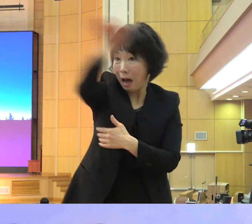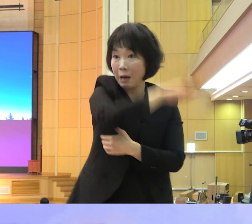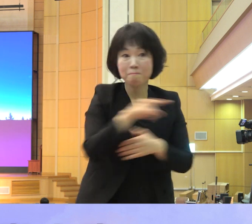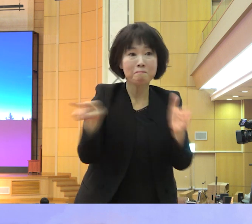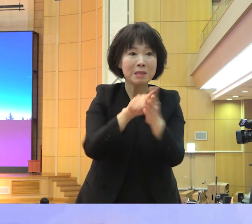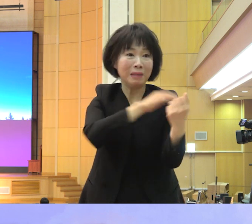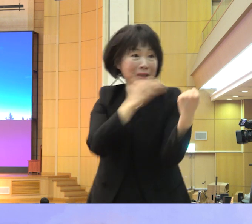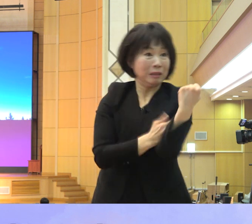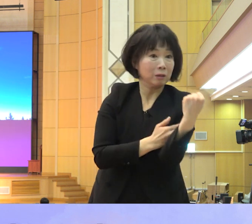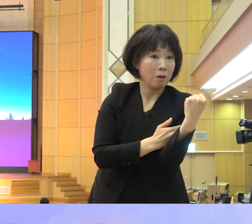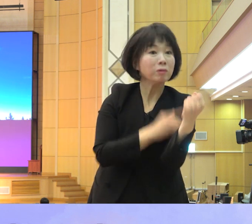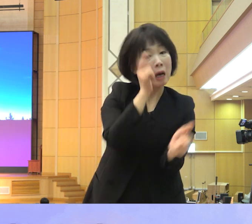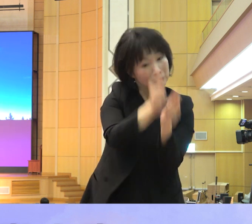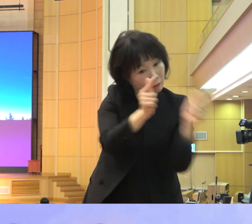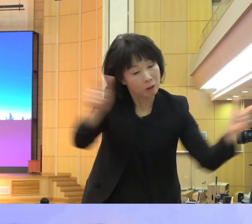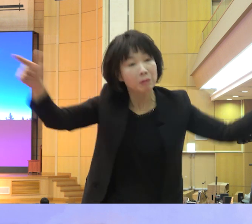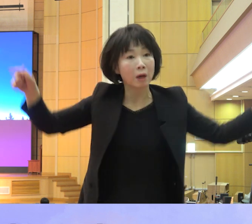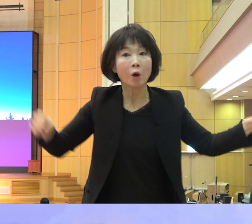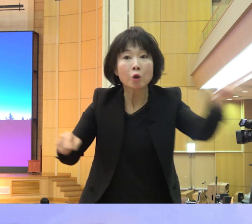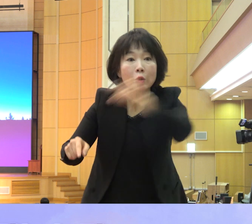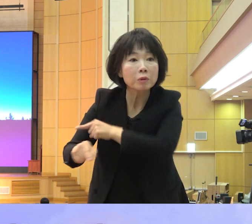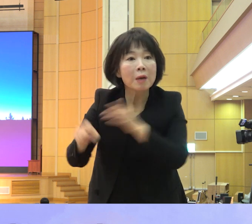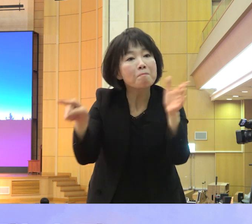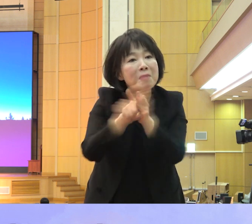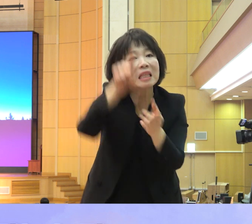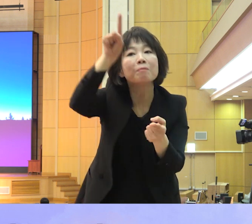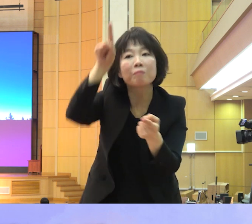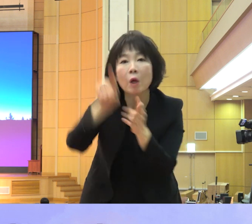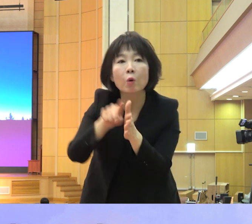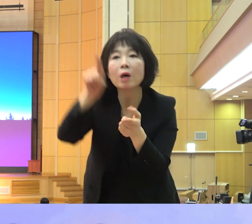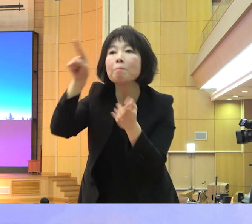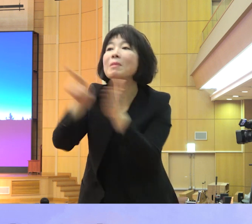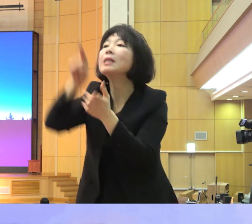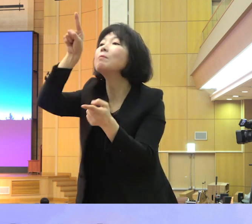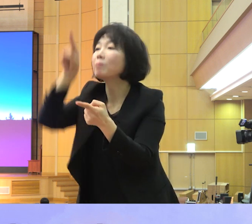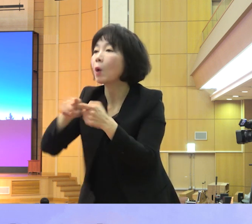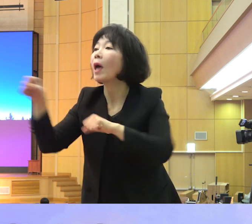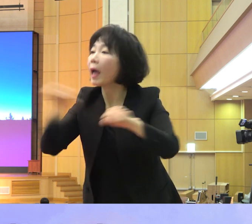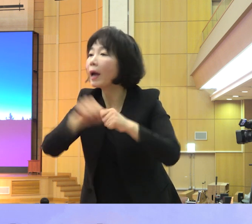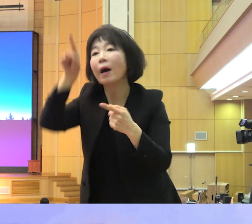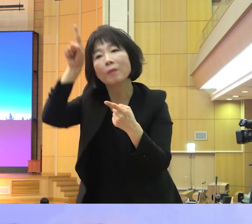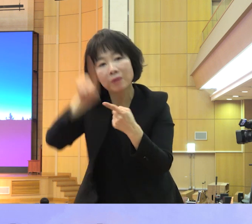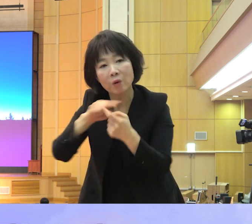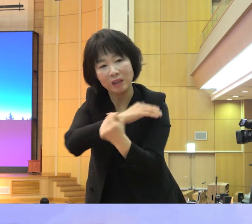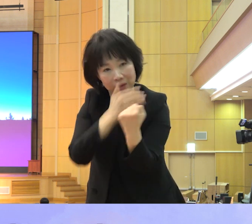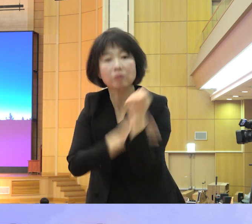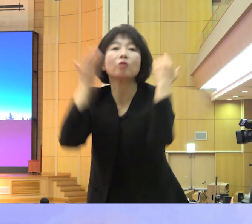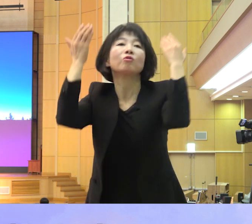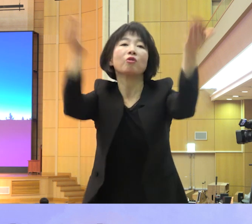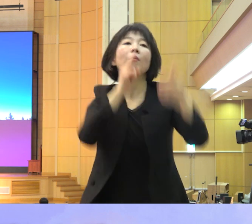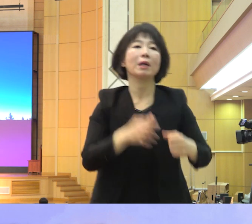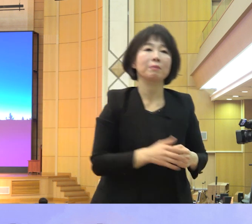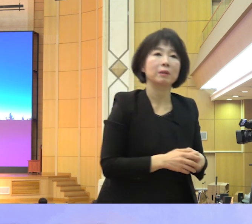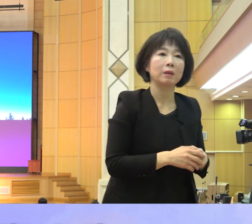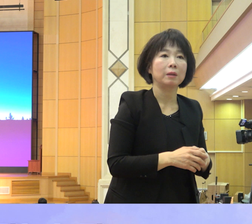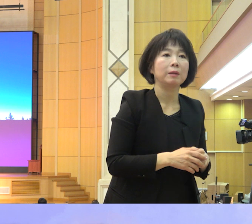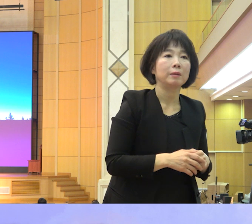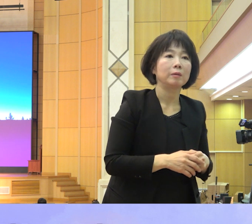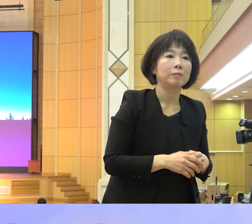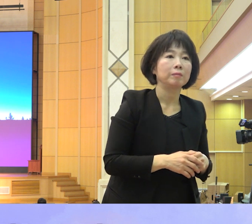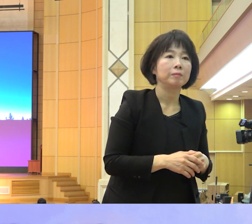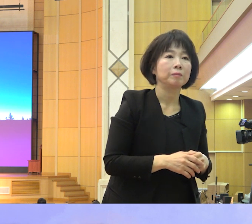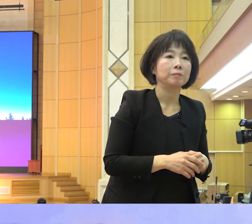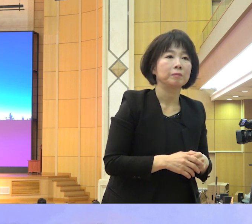믿음의 역사는 자기가 어떻게 믿고 어떻게 행하느냐에 따라서 역사하시는 것입니다.